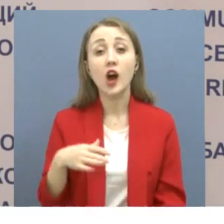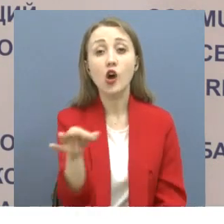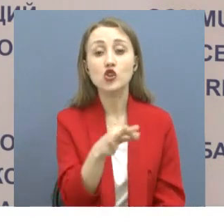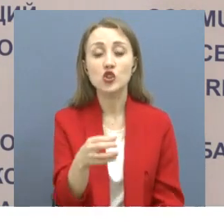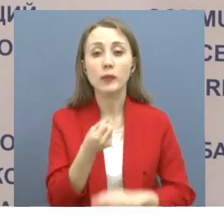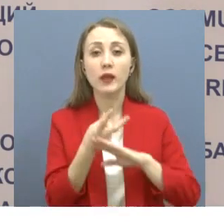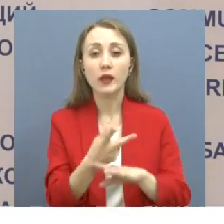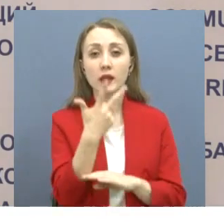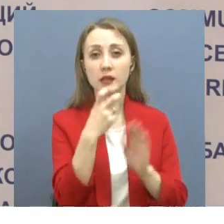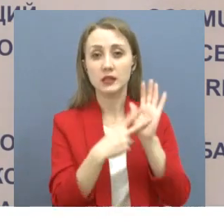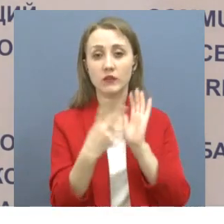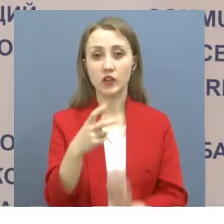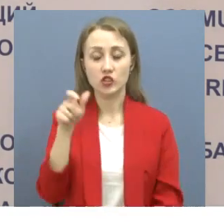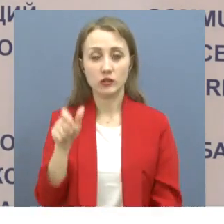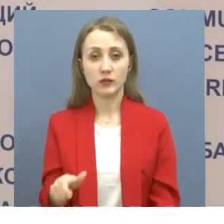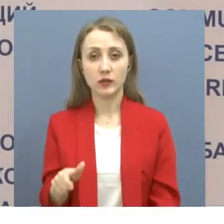находится 372 пациента.